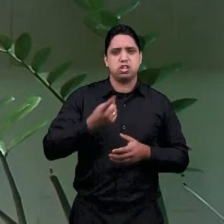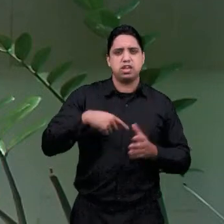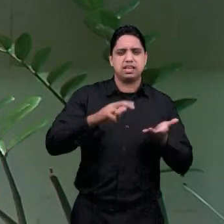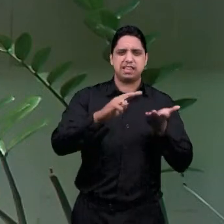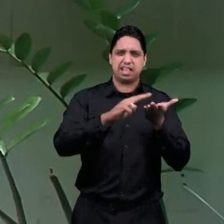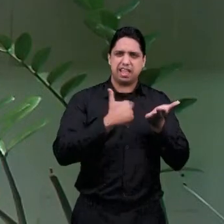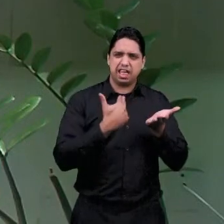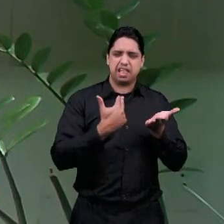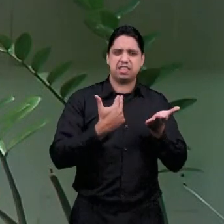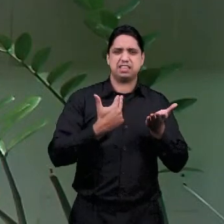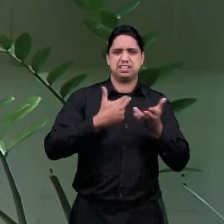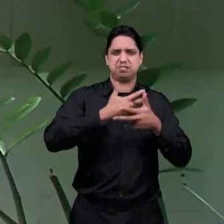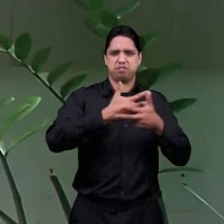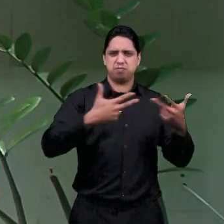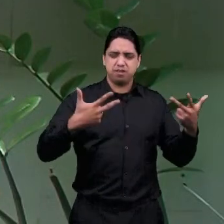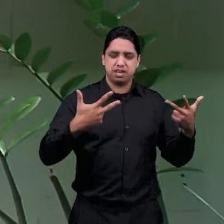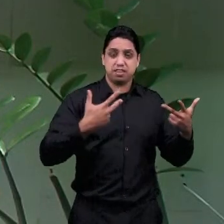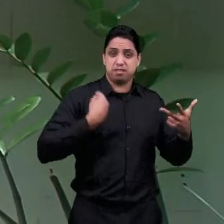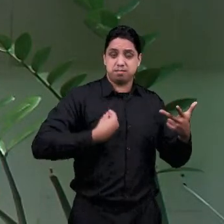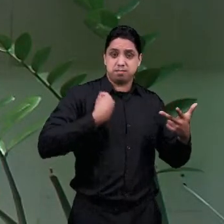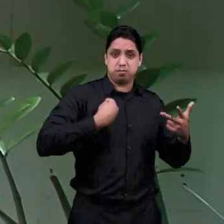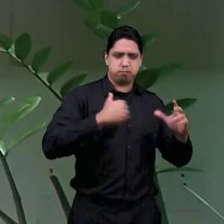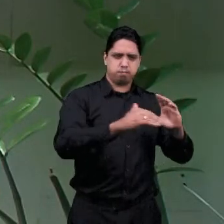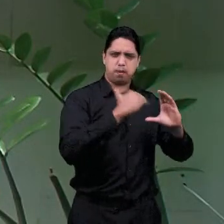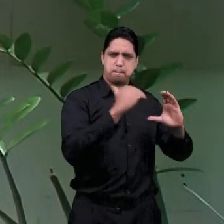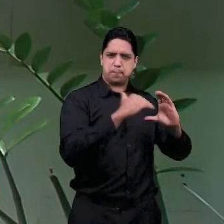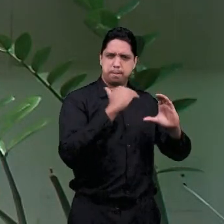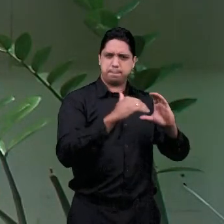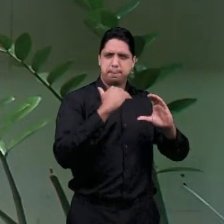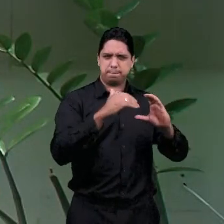correspondances diverses qui sont très bienvenues.